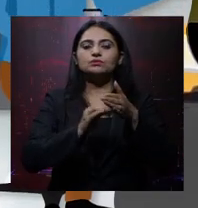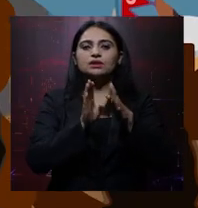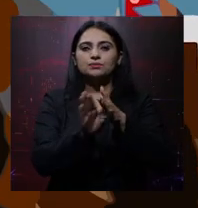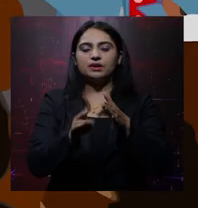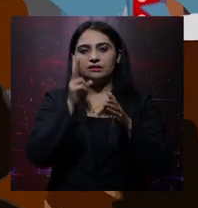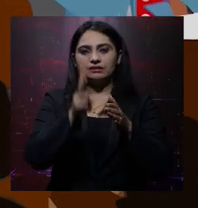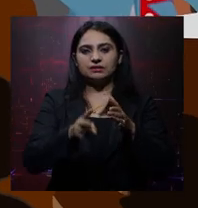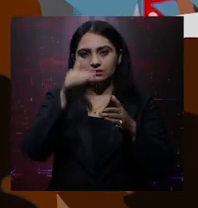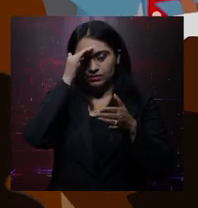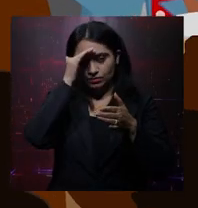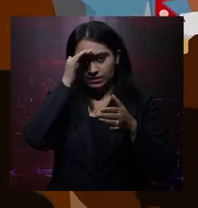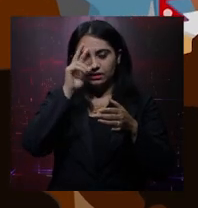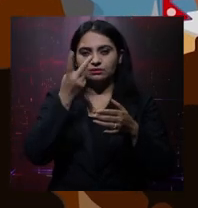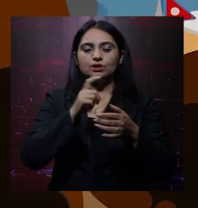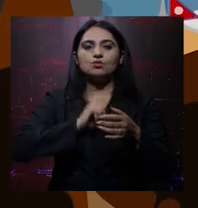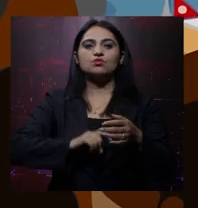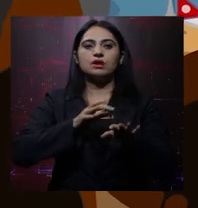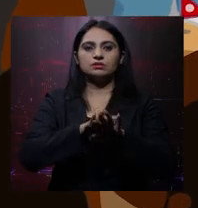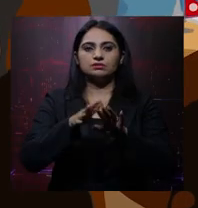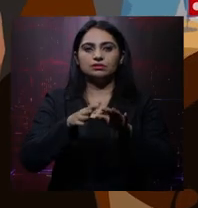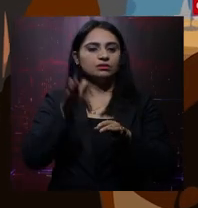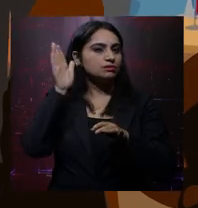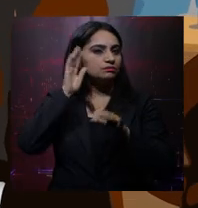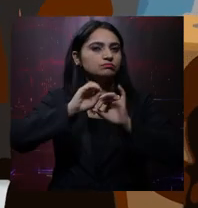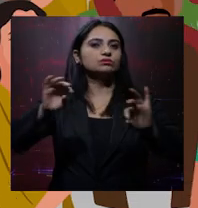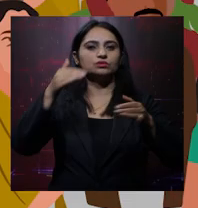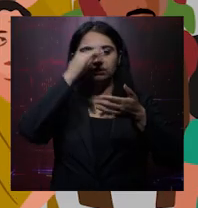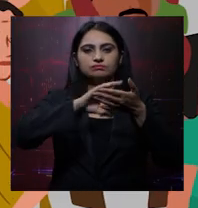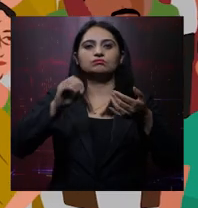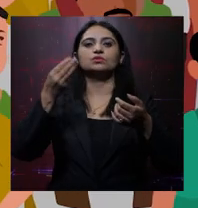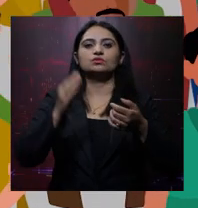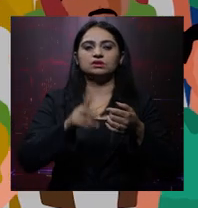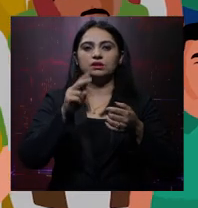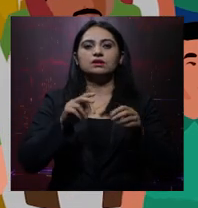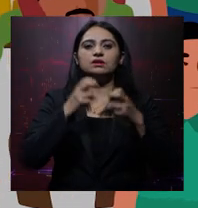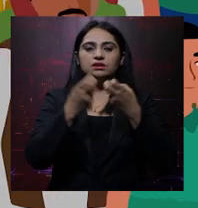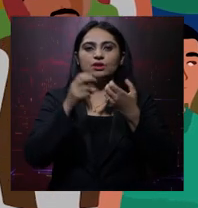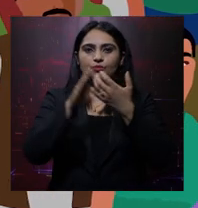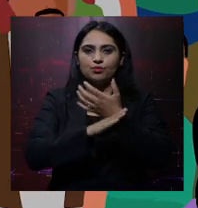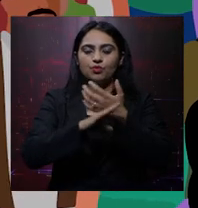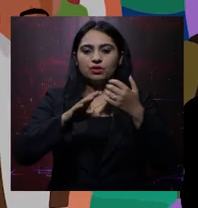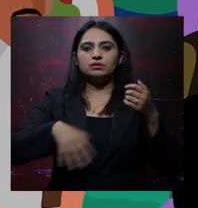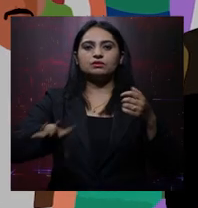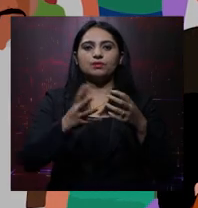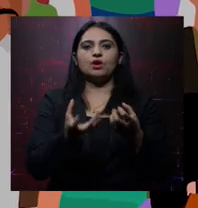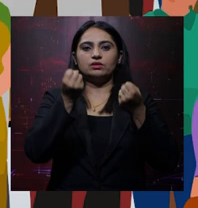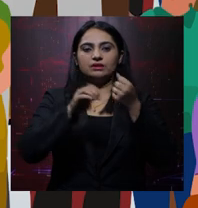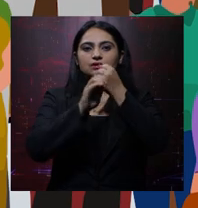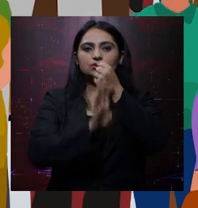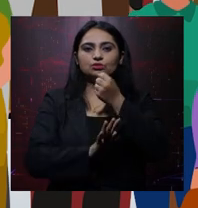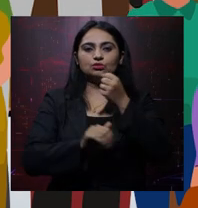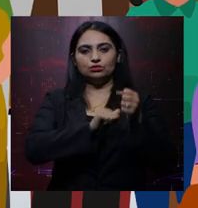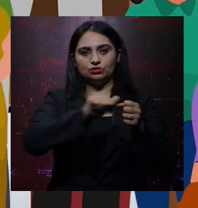मार्फत यस्ता समस्या वा गुनासोहरूको सुनवाई हुने भएकाले संसदीय प्रणालीमा सार्वभौम शक्तिको स्रोत